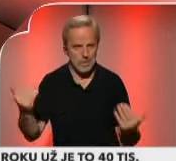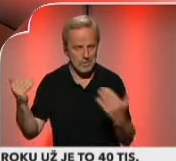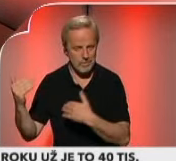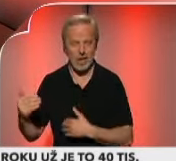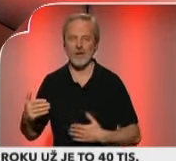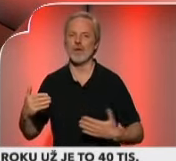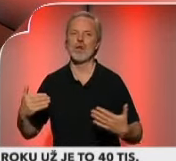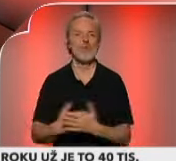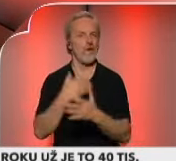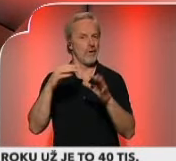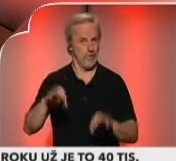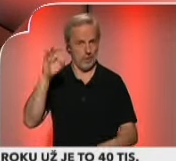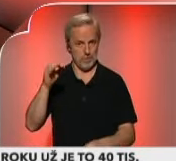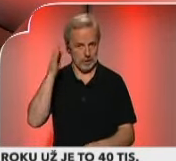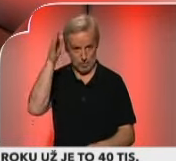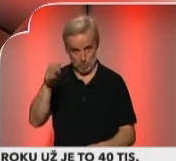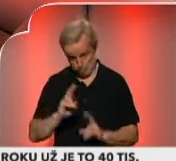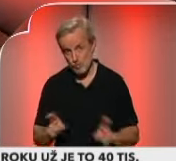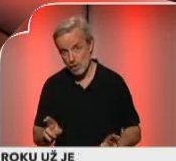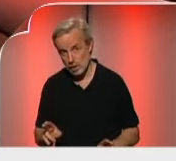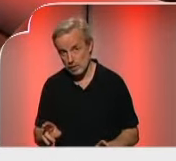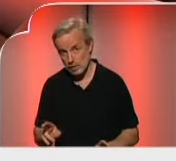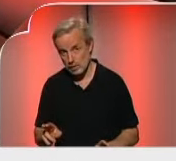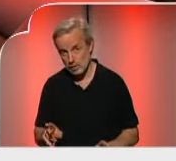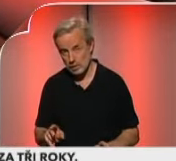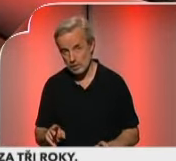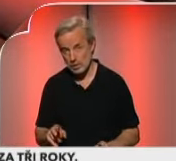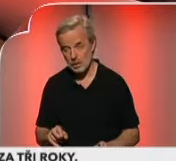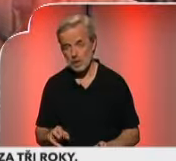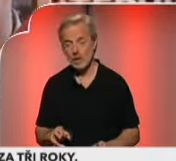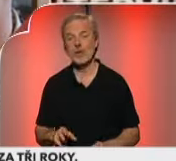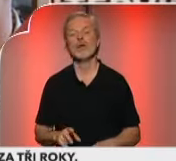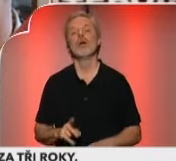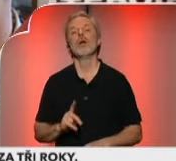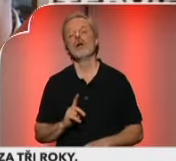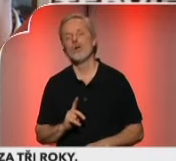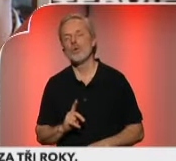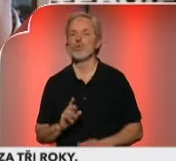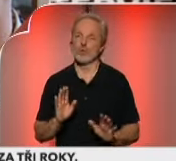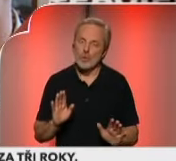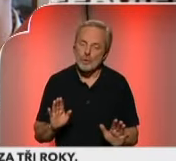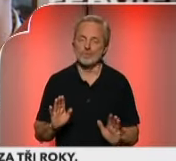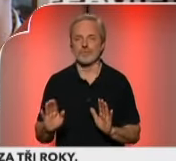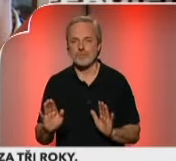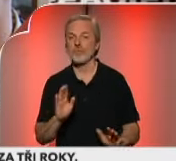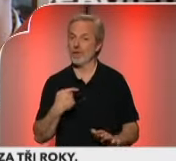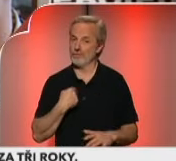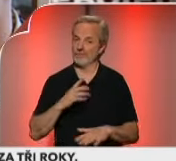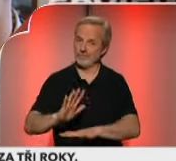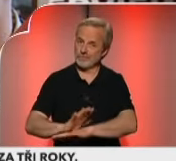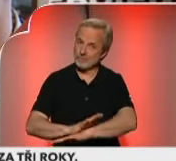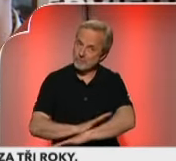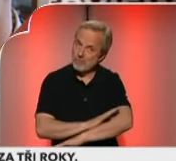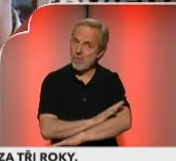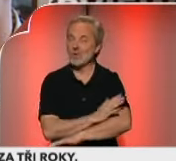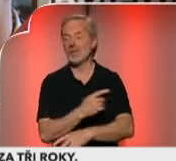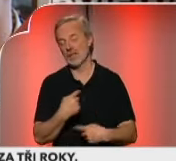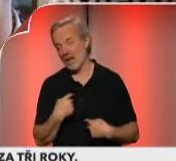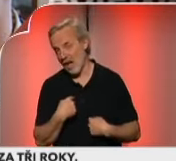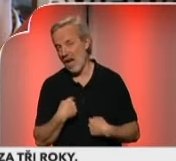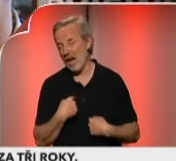je je možné že na to znovu dojde Eh tak jak e se mi zdá mám pocit